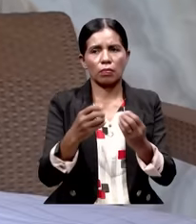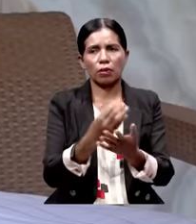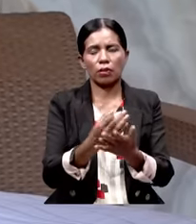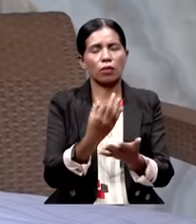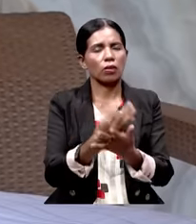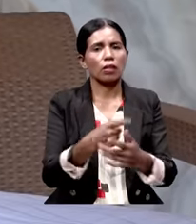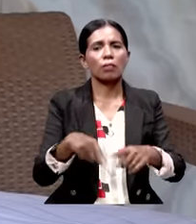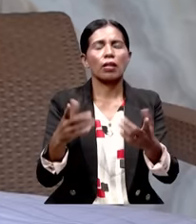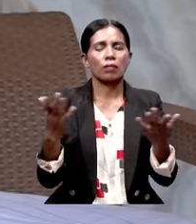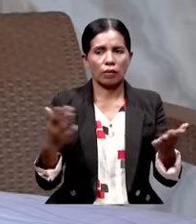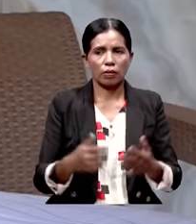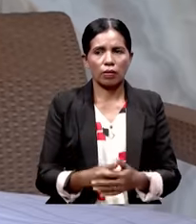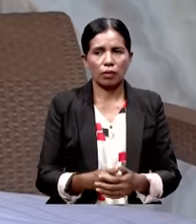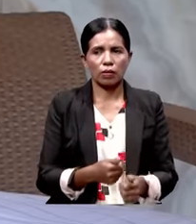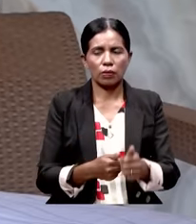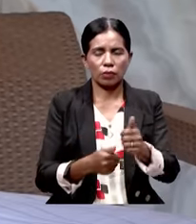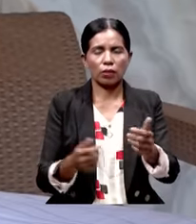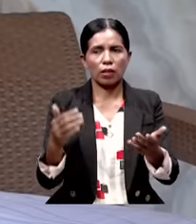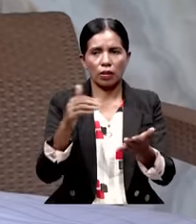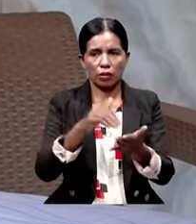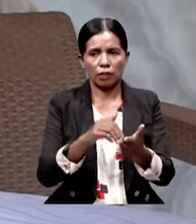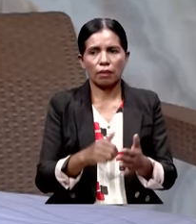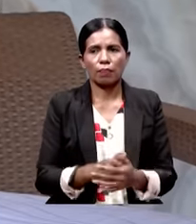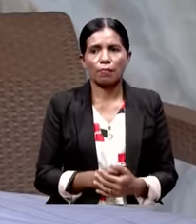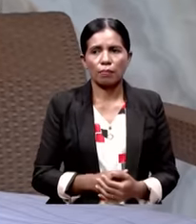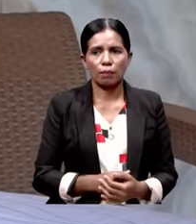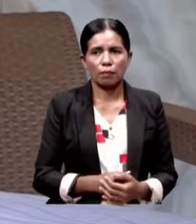bahane be tu rifal mai ira